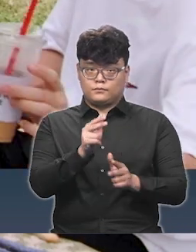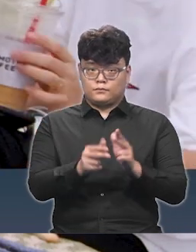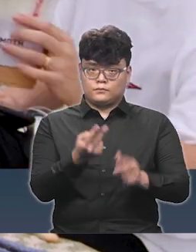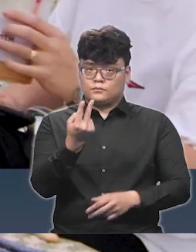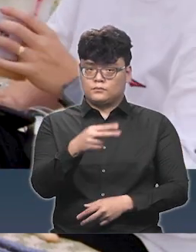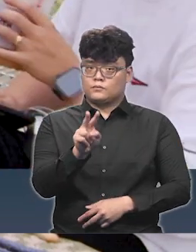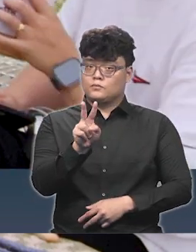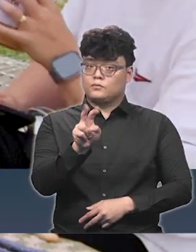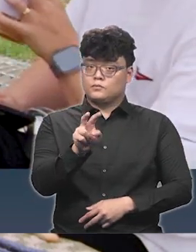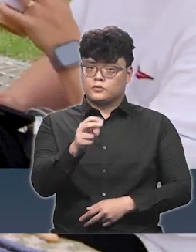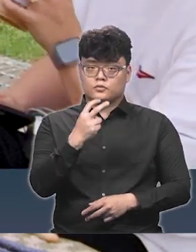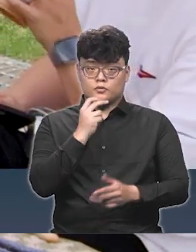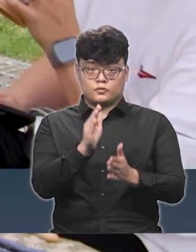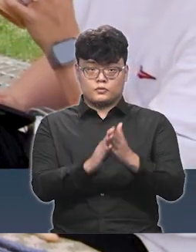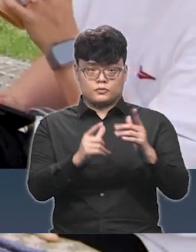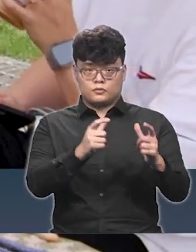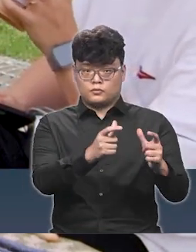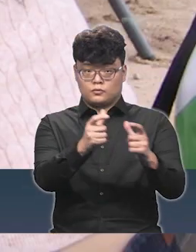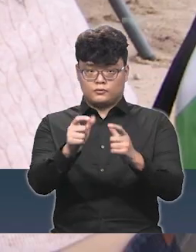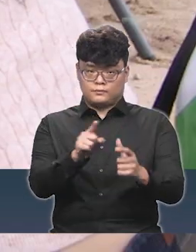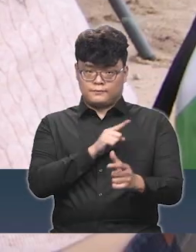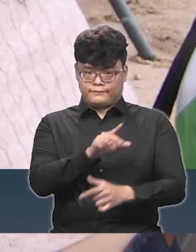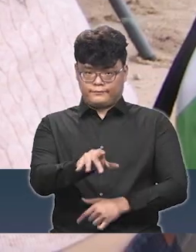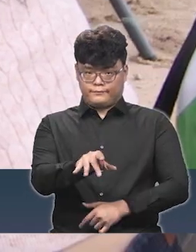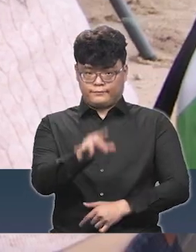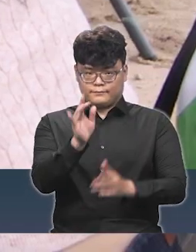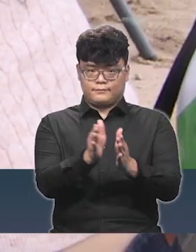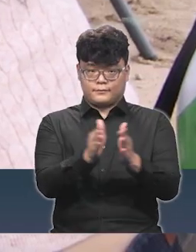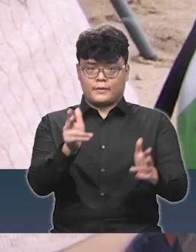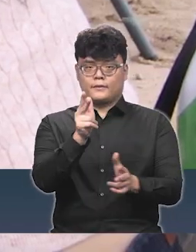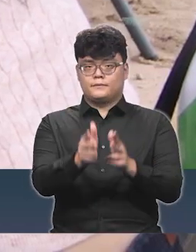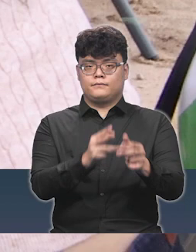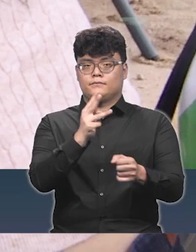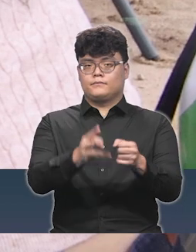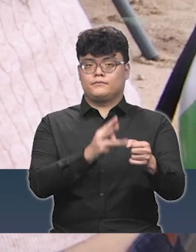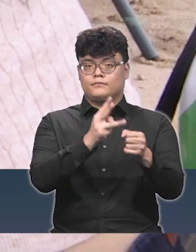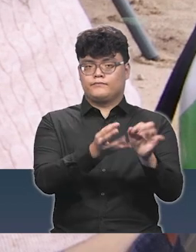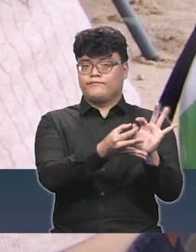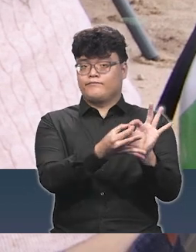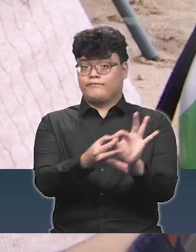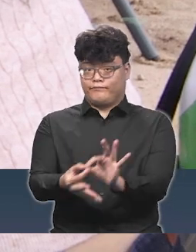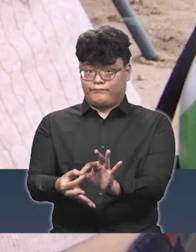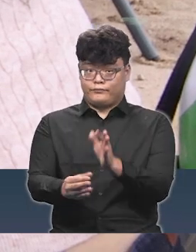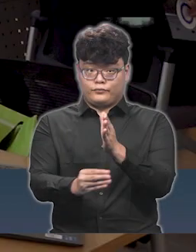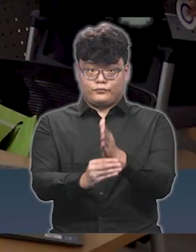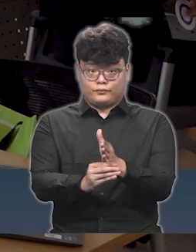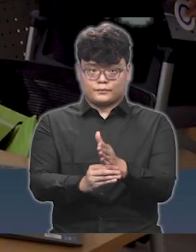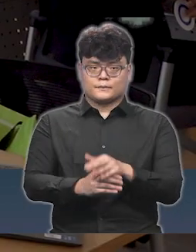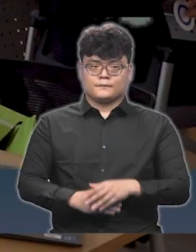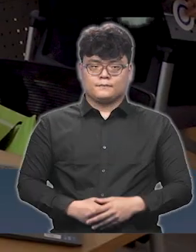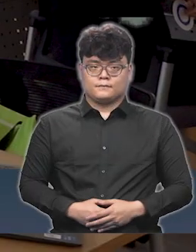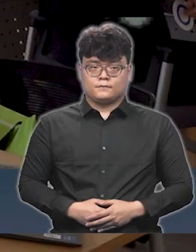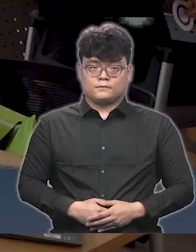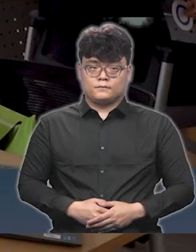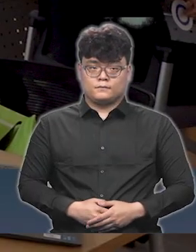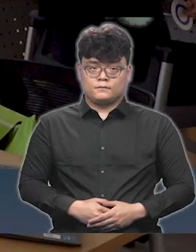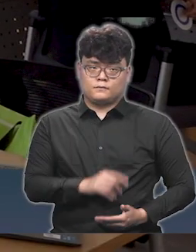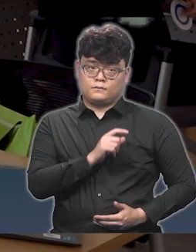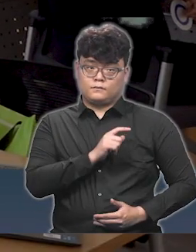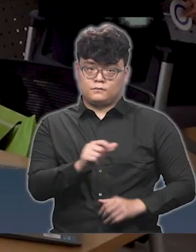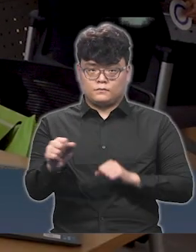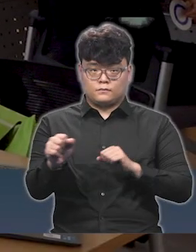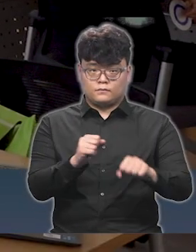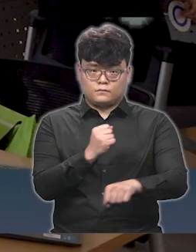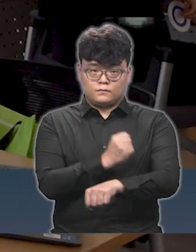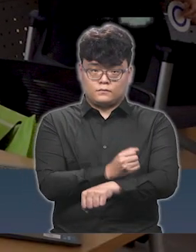사업은 2022년 서울시 자치구 중 최초로 시행한 사업으로 올해로 3년째 시행하고 있는 사업입니다